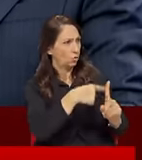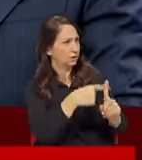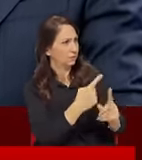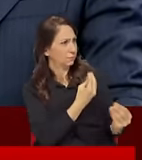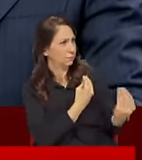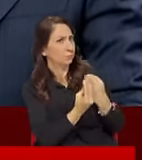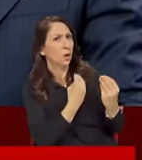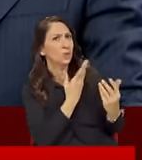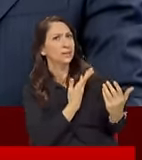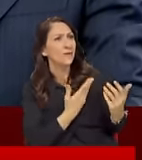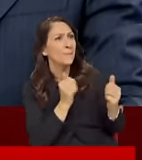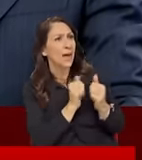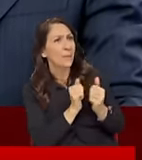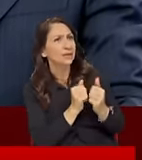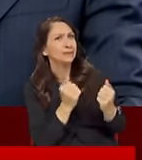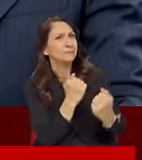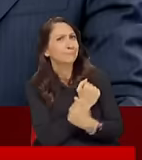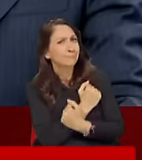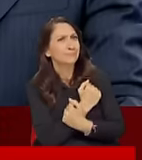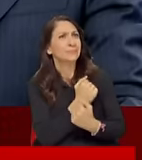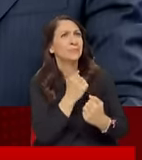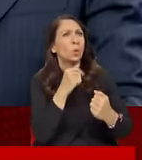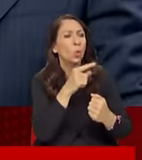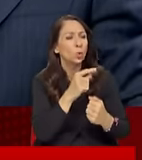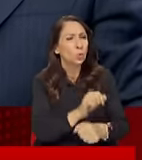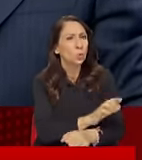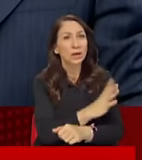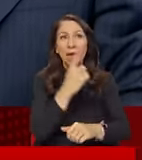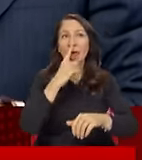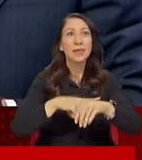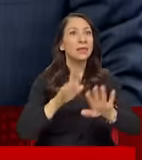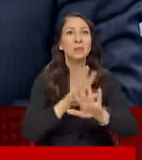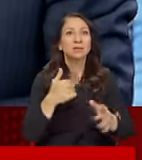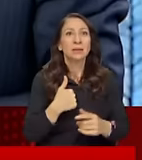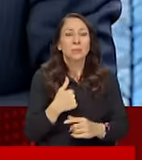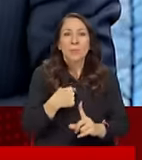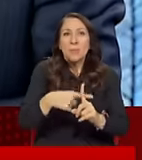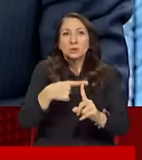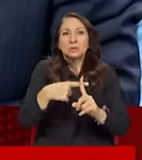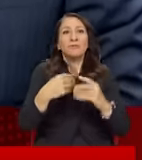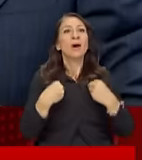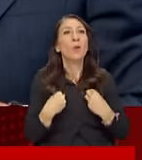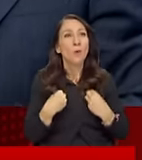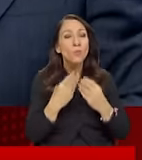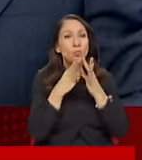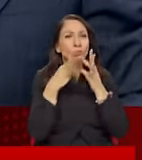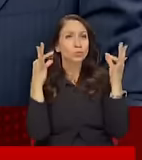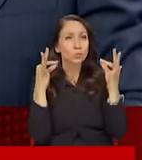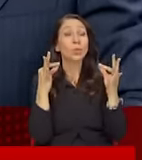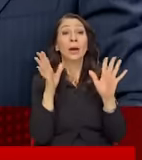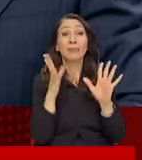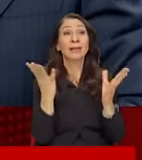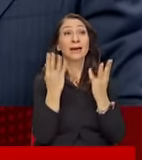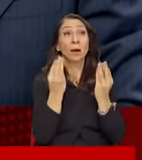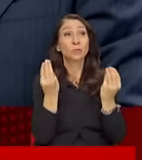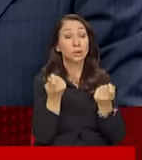karşılık, o sevgi, birlikteyiz, beraberliyiz, beraberiz, o duygu inanılmaz tabii ki beni çok motive ediyor ve ne kadar